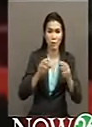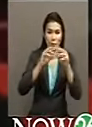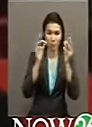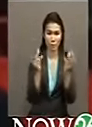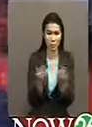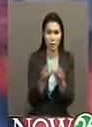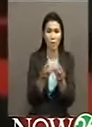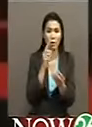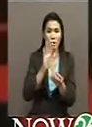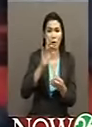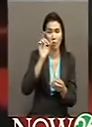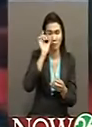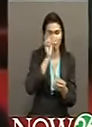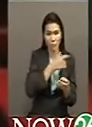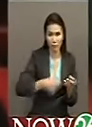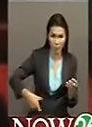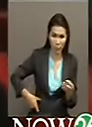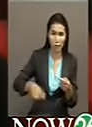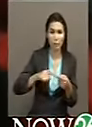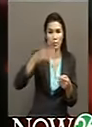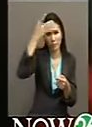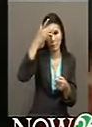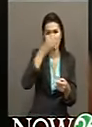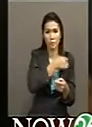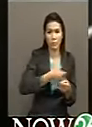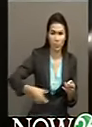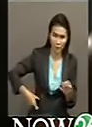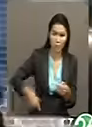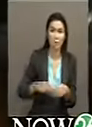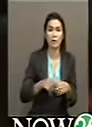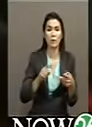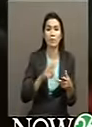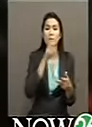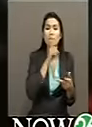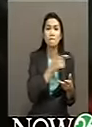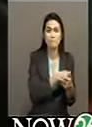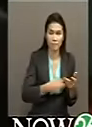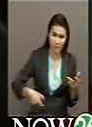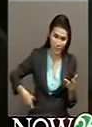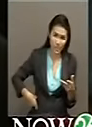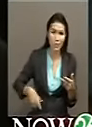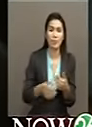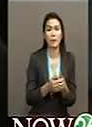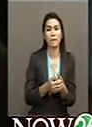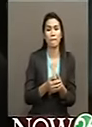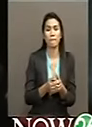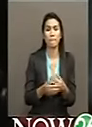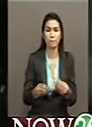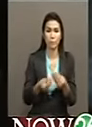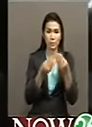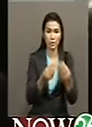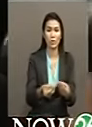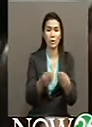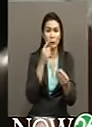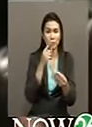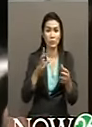ลาของพระบาทสมเด็จพระเจ้าอยู่หัวสมเด็จพระนางเจ้าพระบรมราชินีนาถและสมเด็จพระเทพรัตนราชสุดาสยามบรมราชกุมารีวางที่หน้